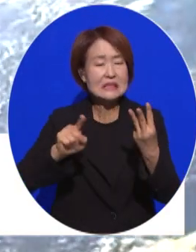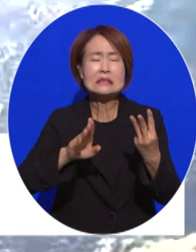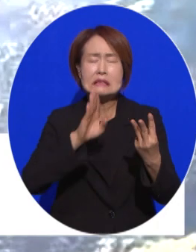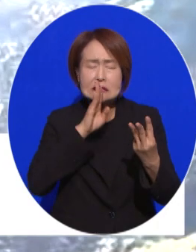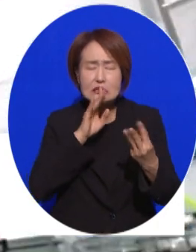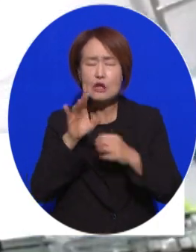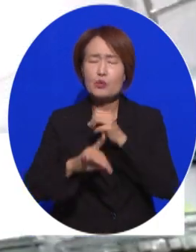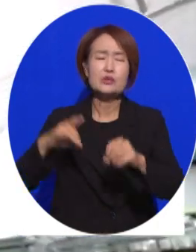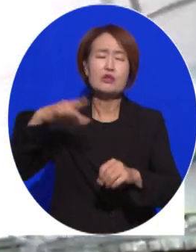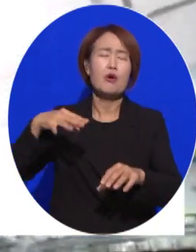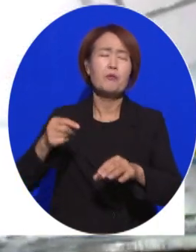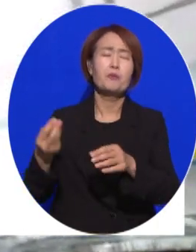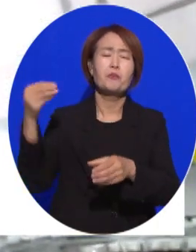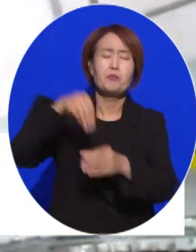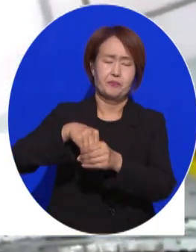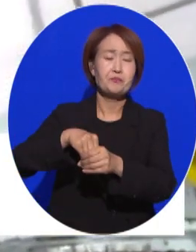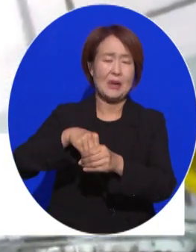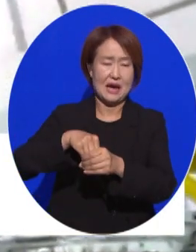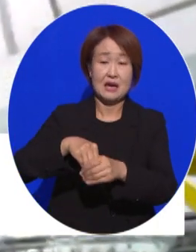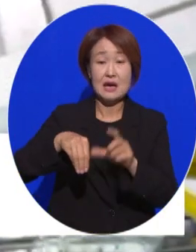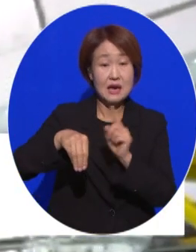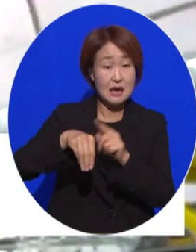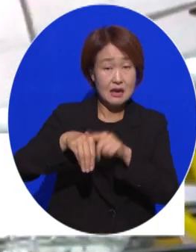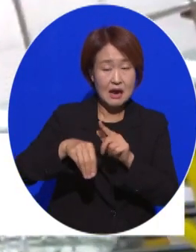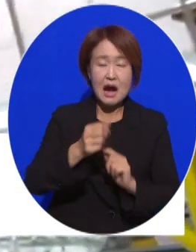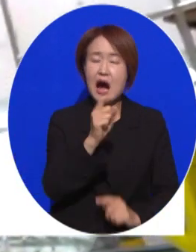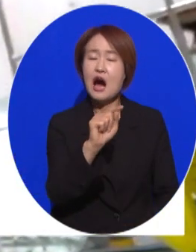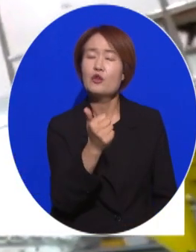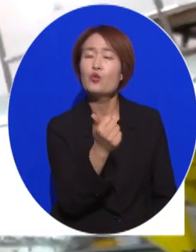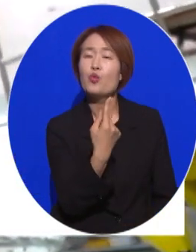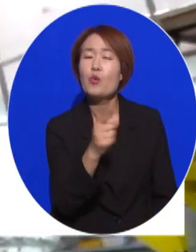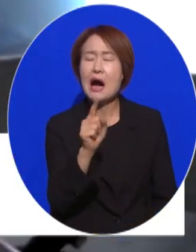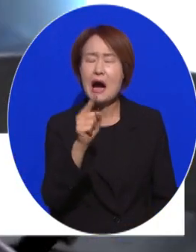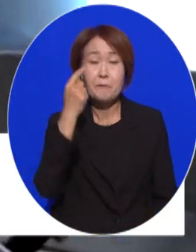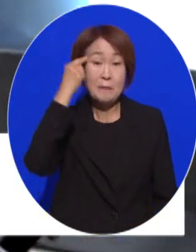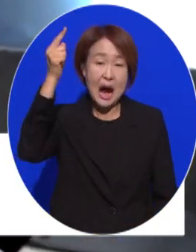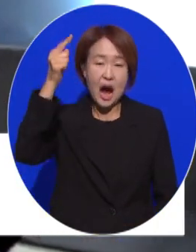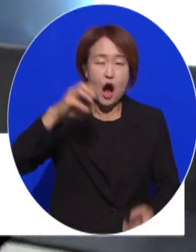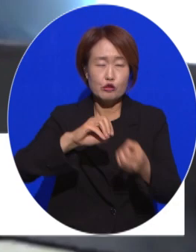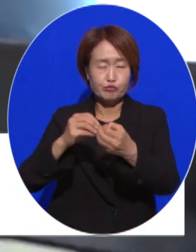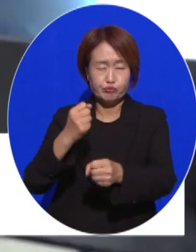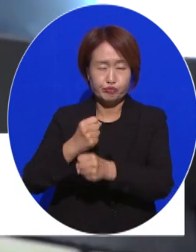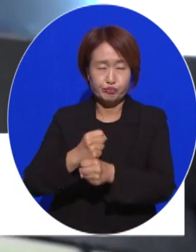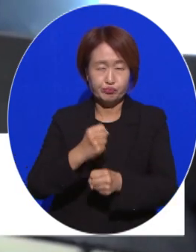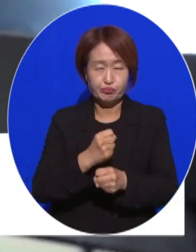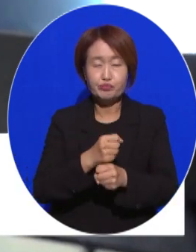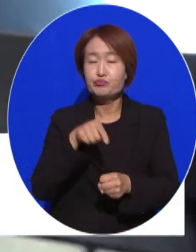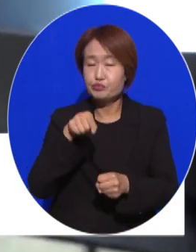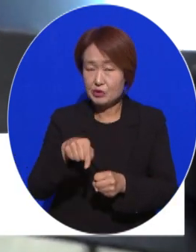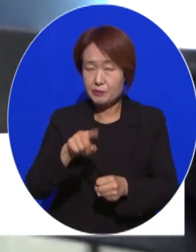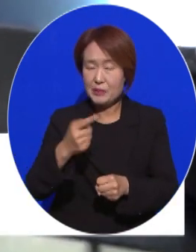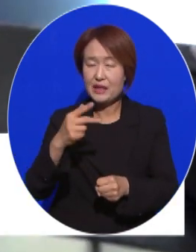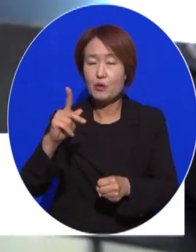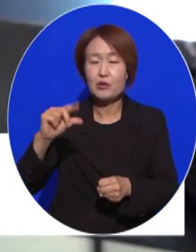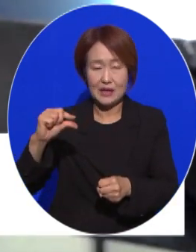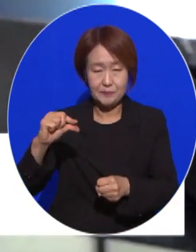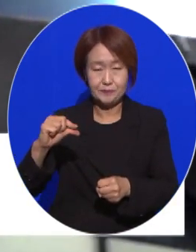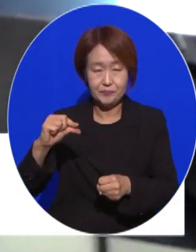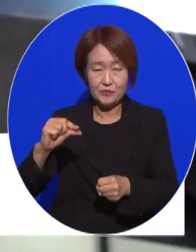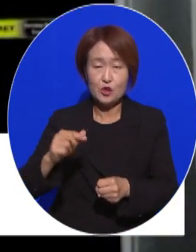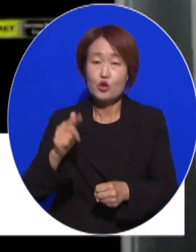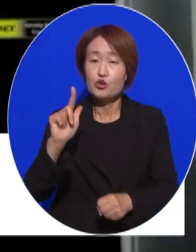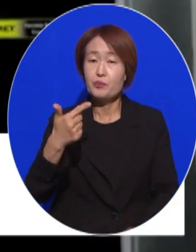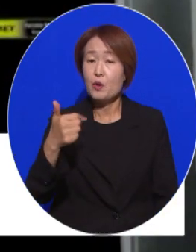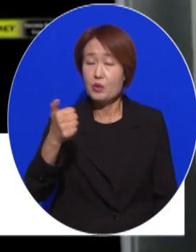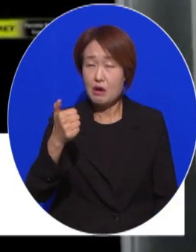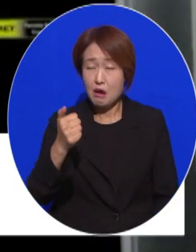밝혔습니다 하화 시스템이 개발한 약 100kg 무게의 지구 관측용 소형사 위성을 탑재 해 약 650km